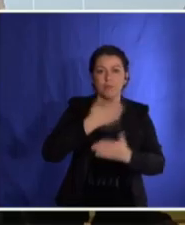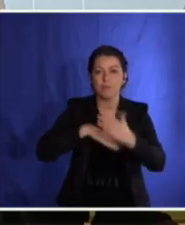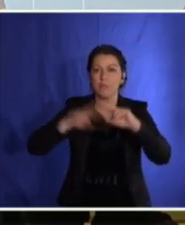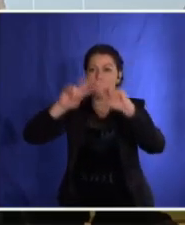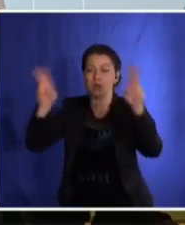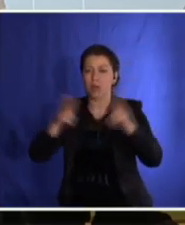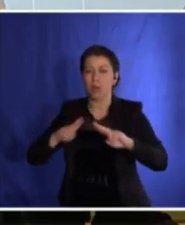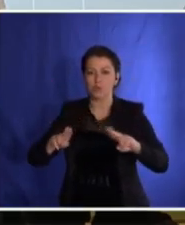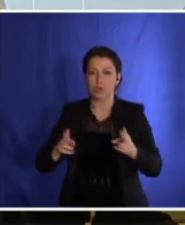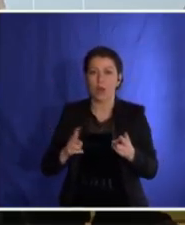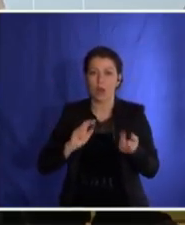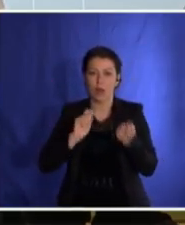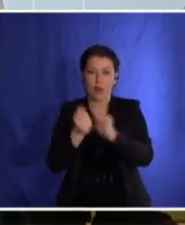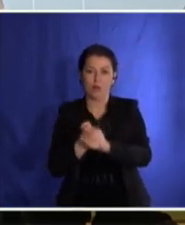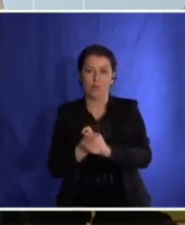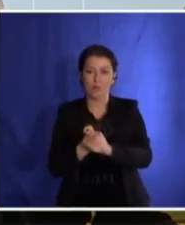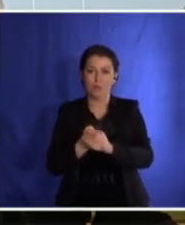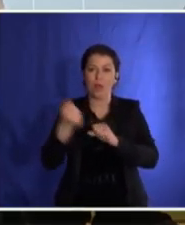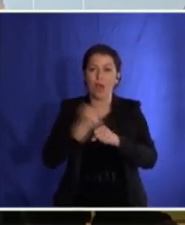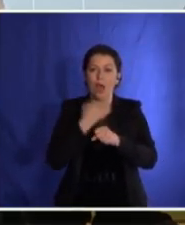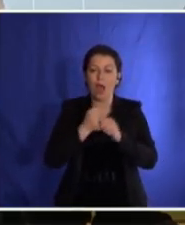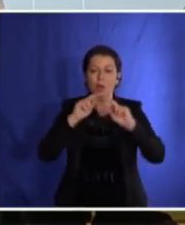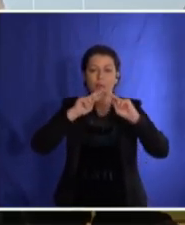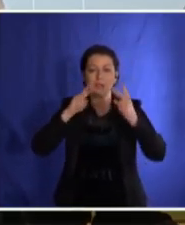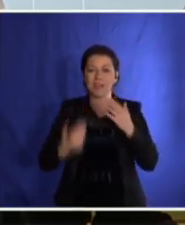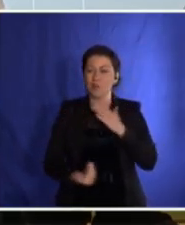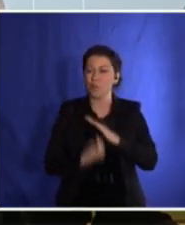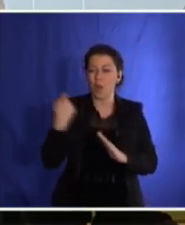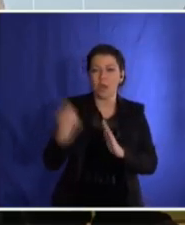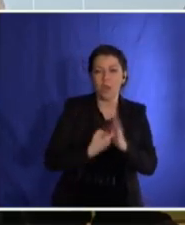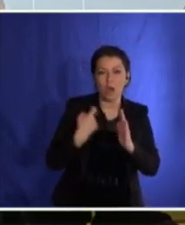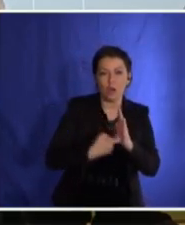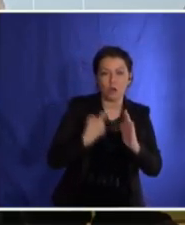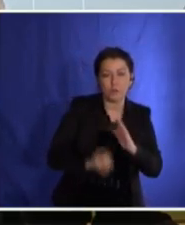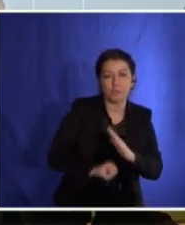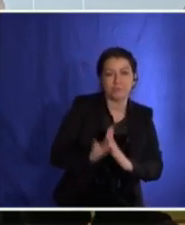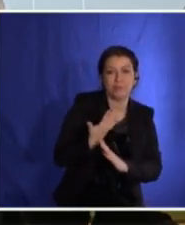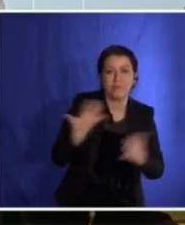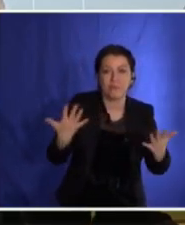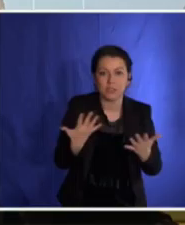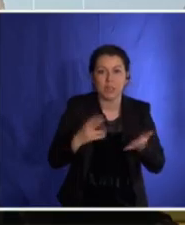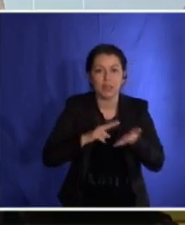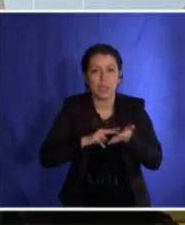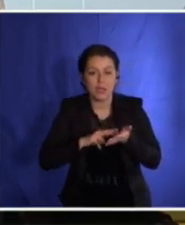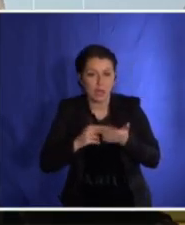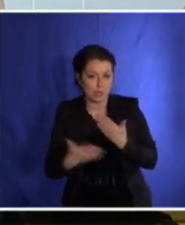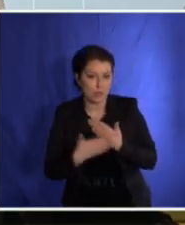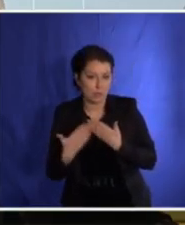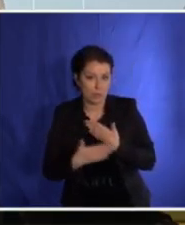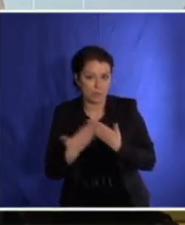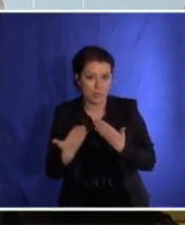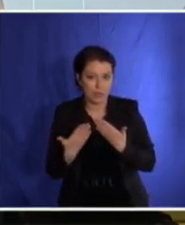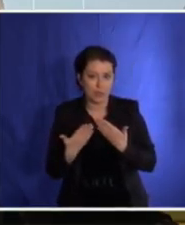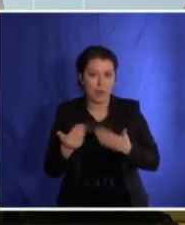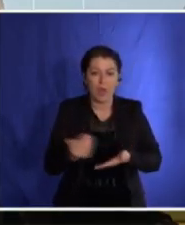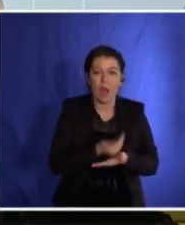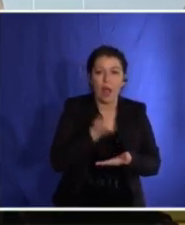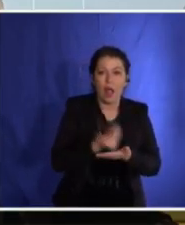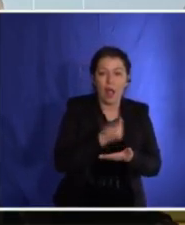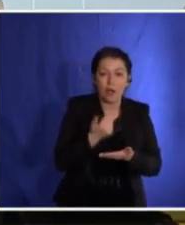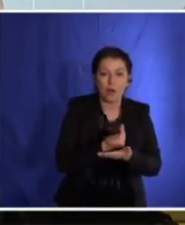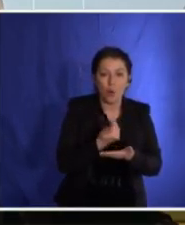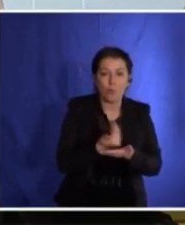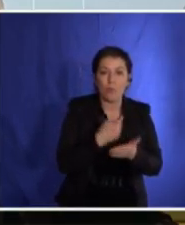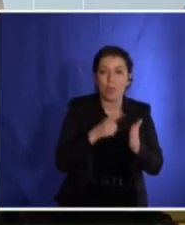die Arbeitswelt neue Herausforderungen wie die Digitalisierung bewältigen muss, weil die Einkommen oft nicht mehr